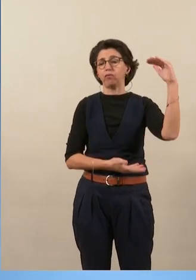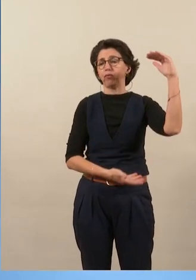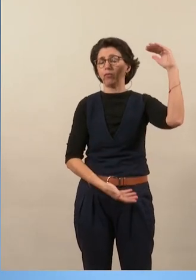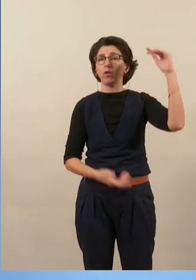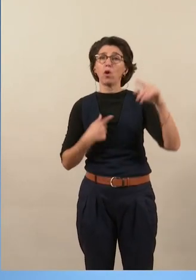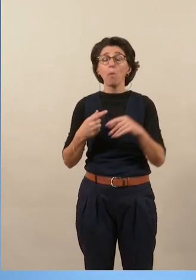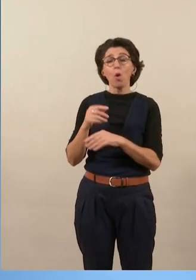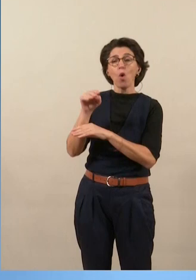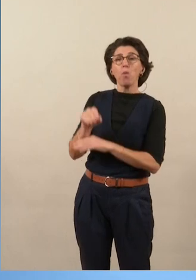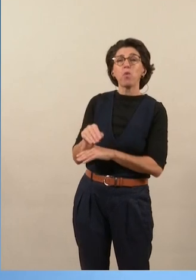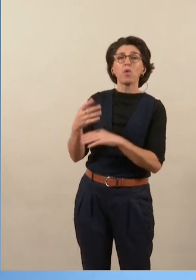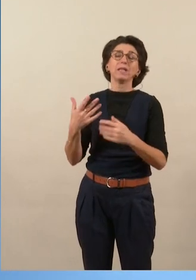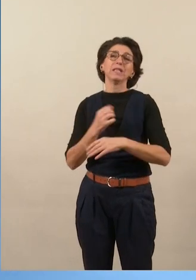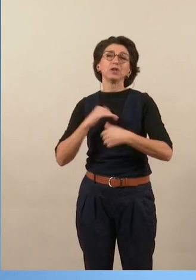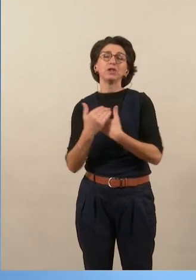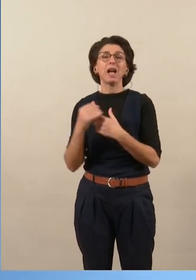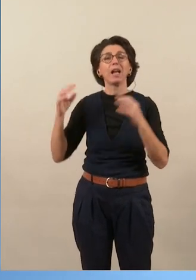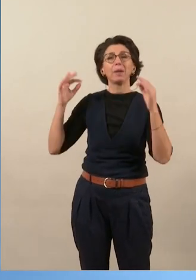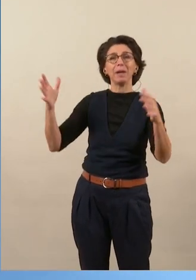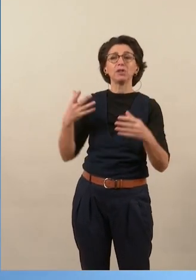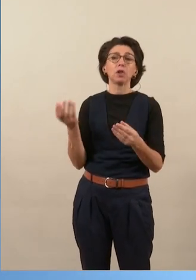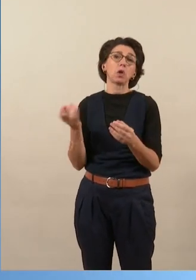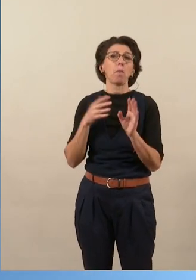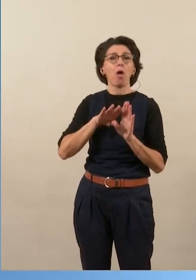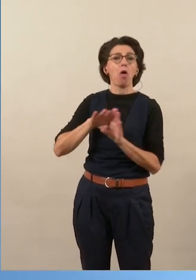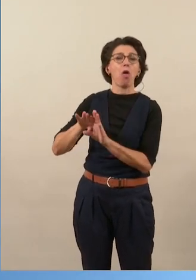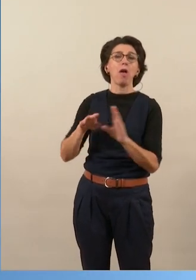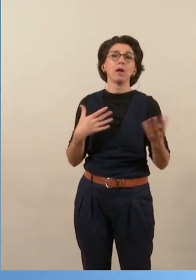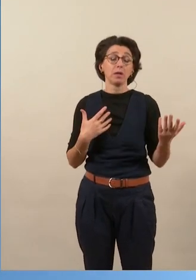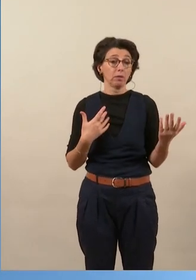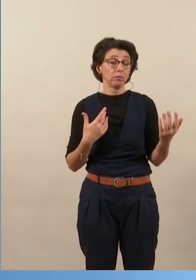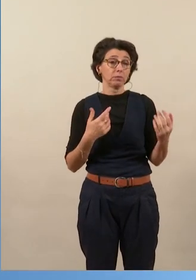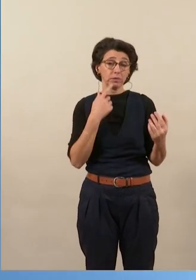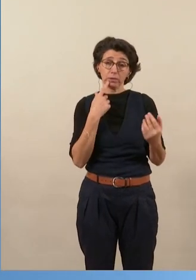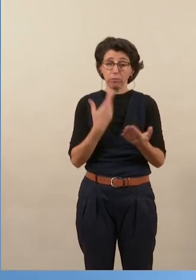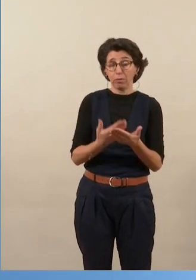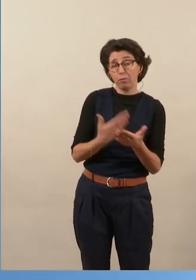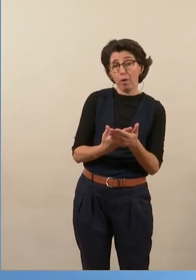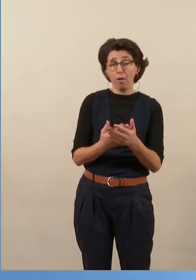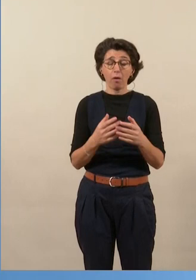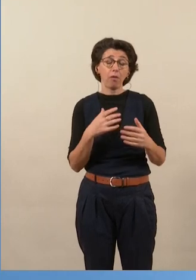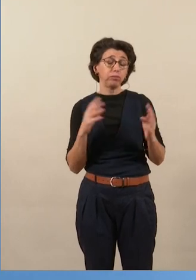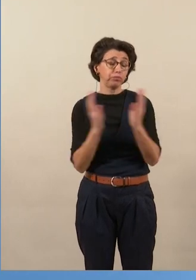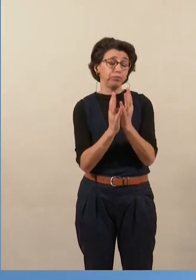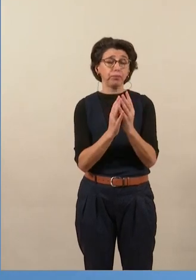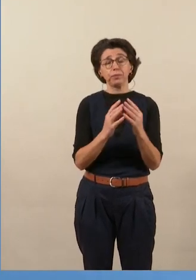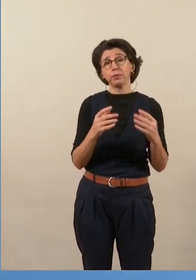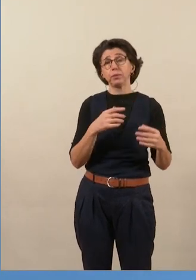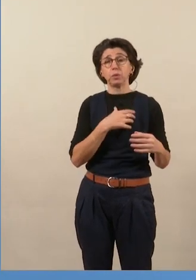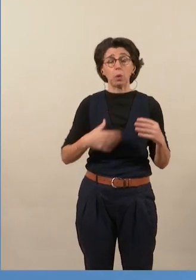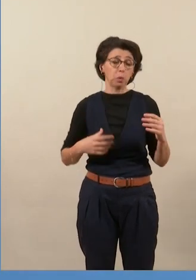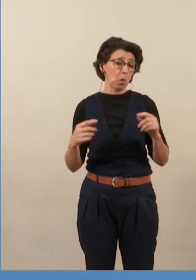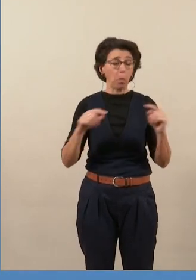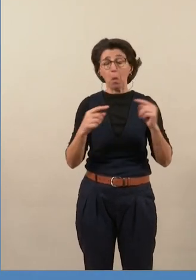social et climatique confirmant d'ailleurs le vide absolu de cette ce municipale et puis devant des protestations émises en